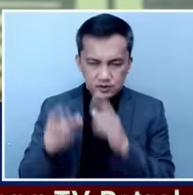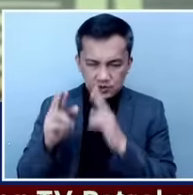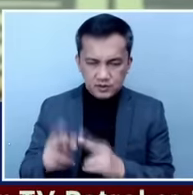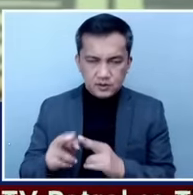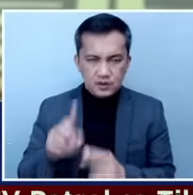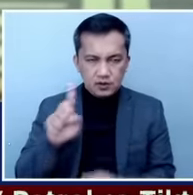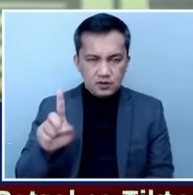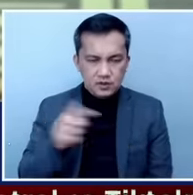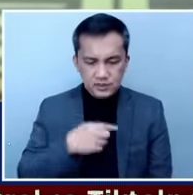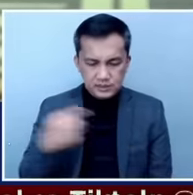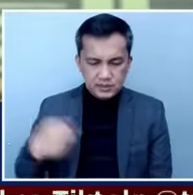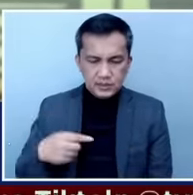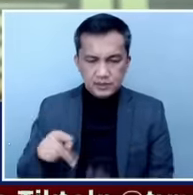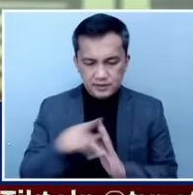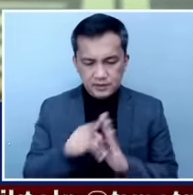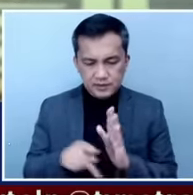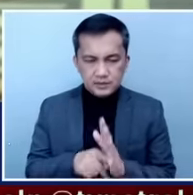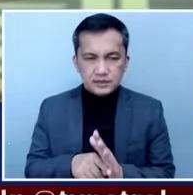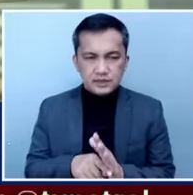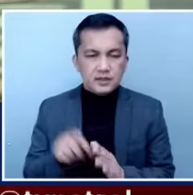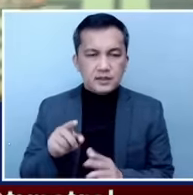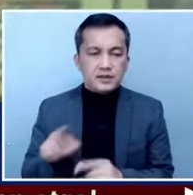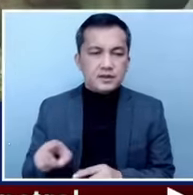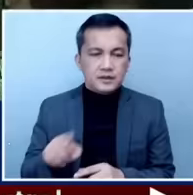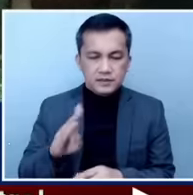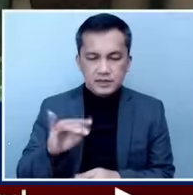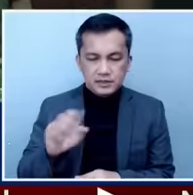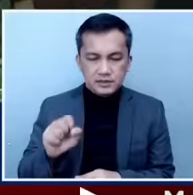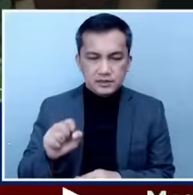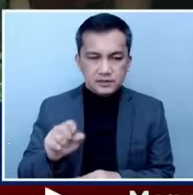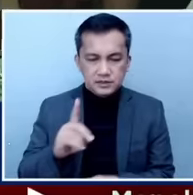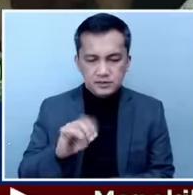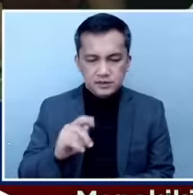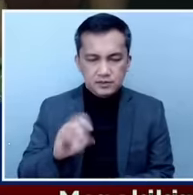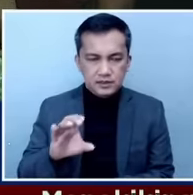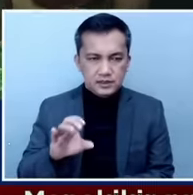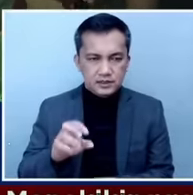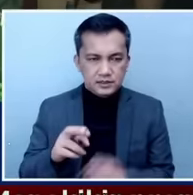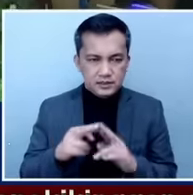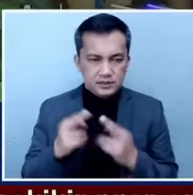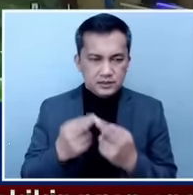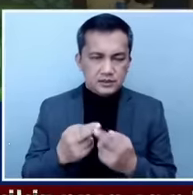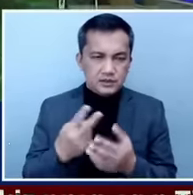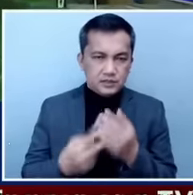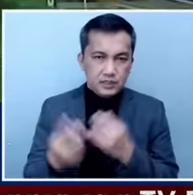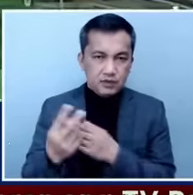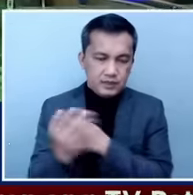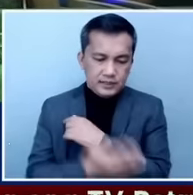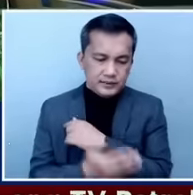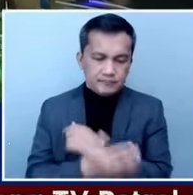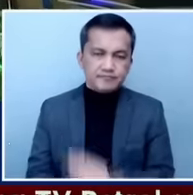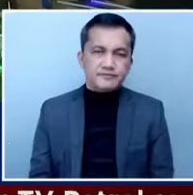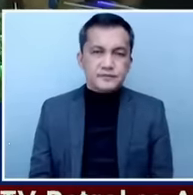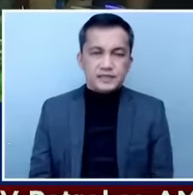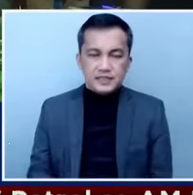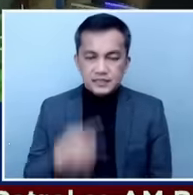China Policy na basehan ng diplomatikong relasyon ng dalawang bansa. Anya,